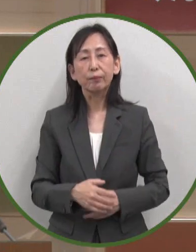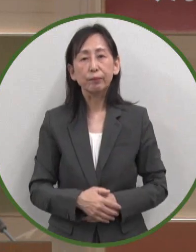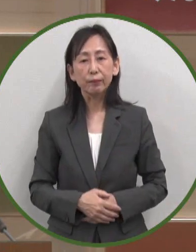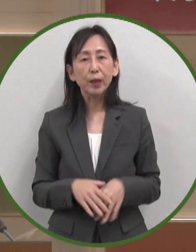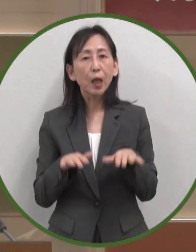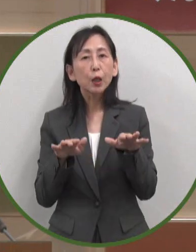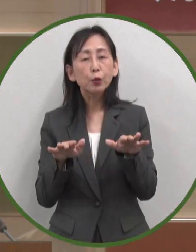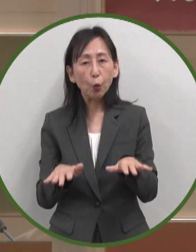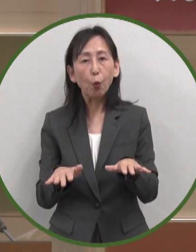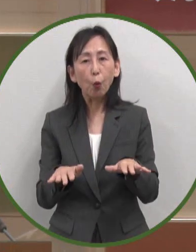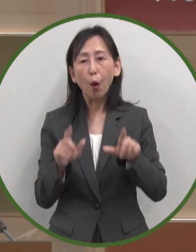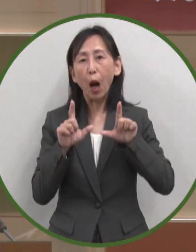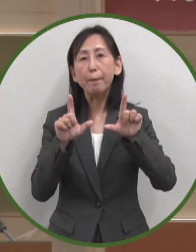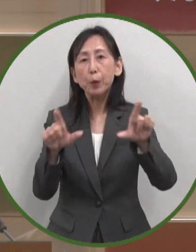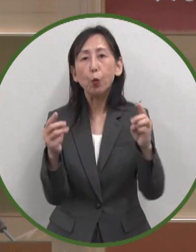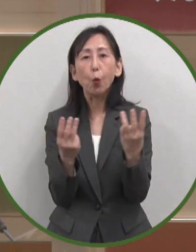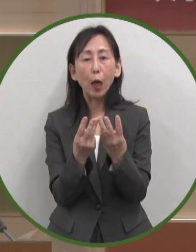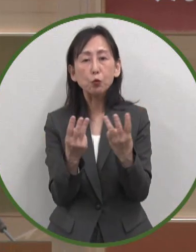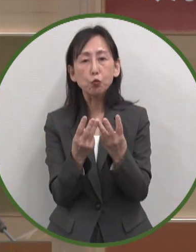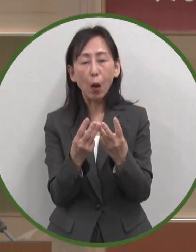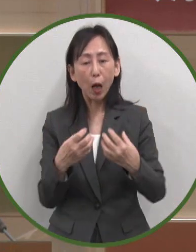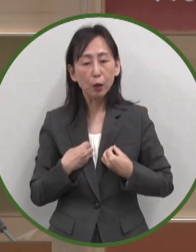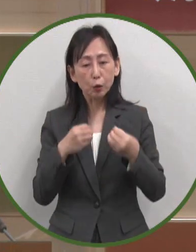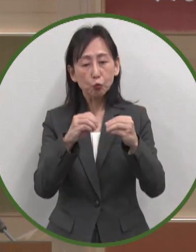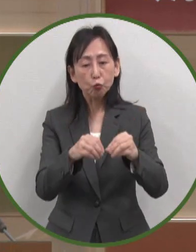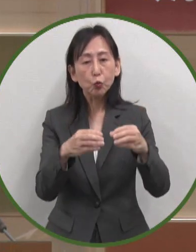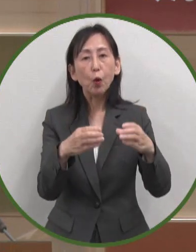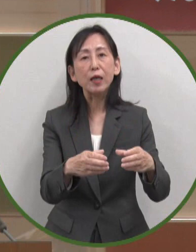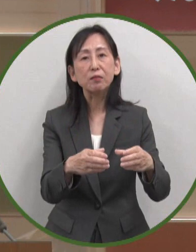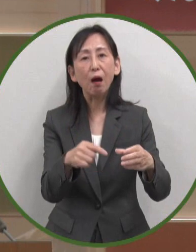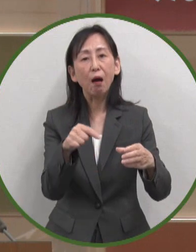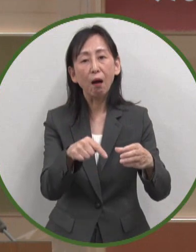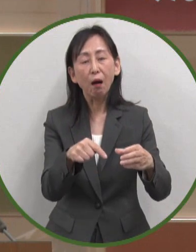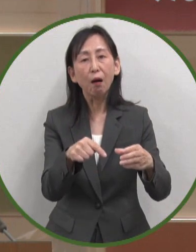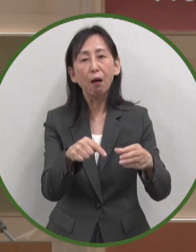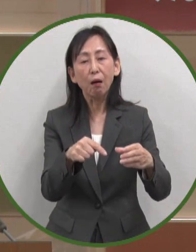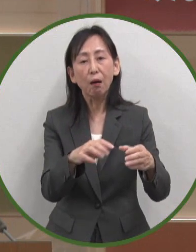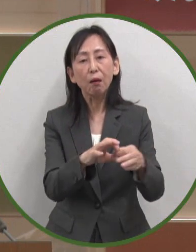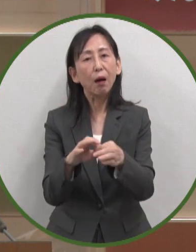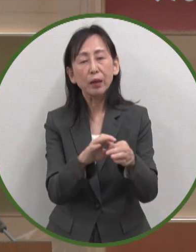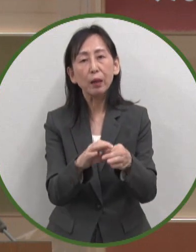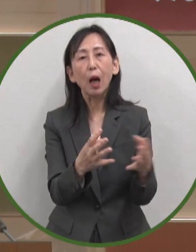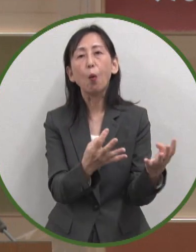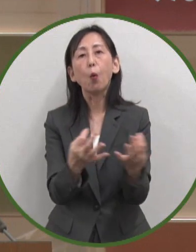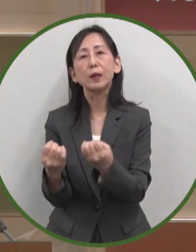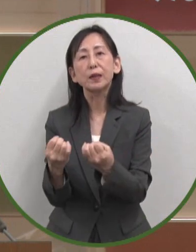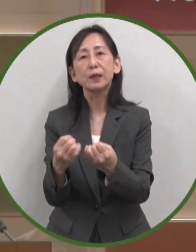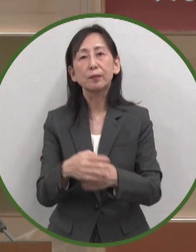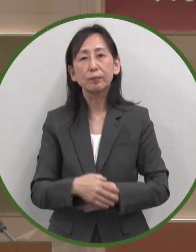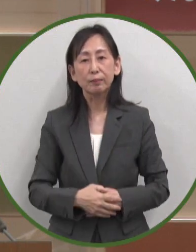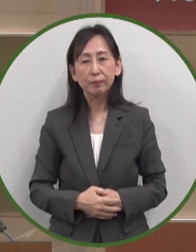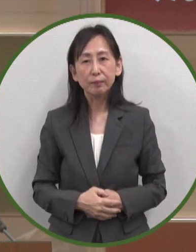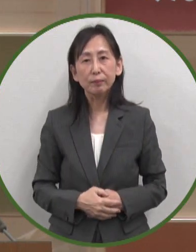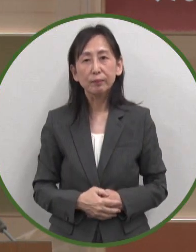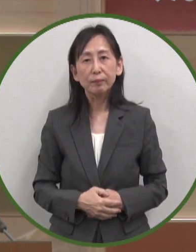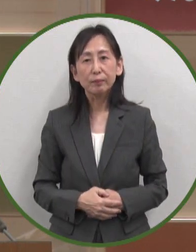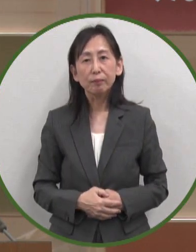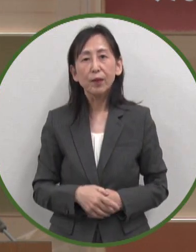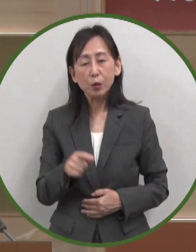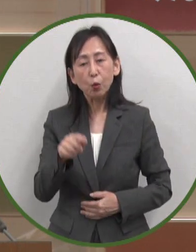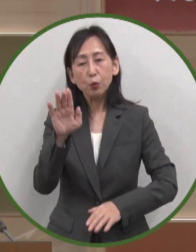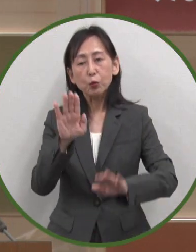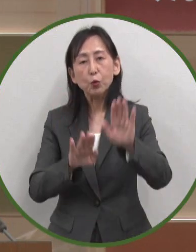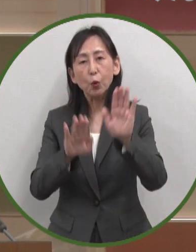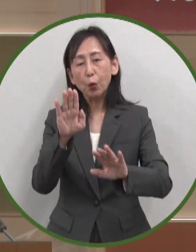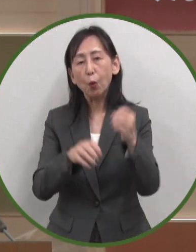ということと、今日の分はそういったクラスター関係がかなり入っているんじゃないかということでですね、そういった状況を踏まえ